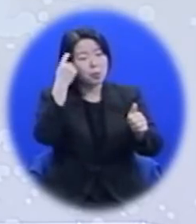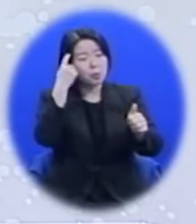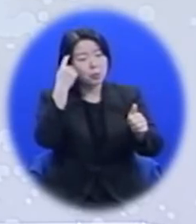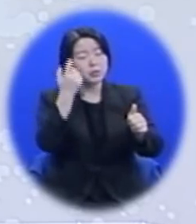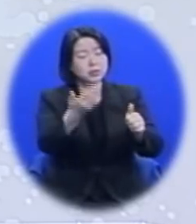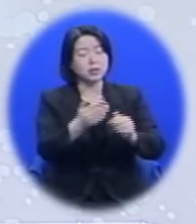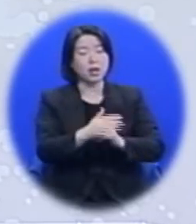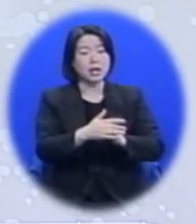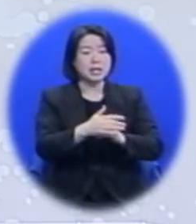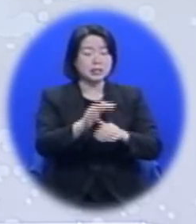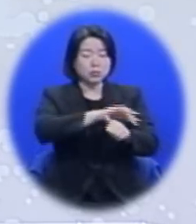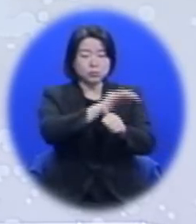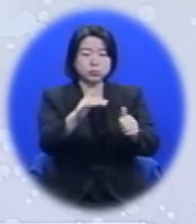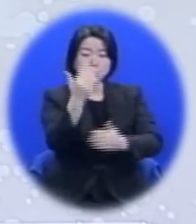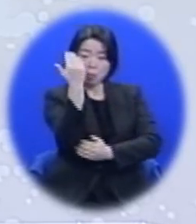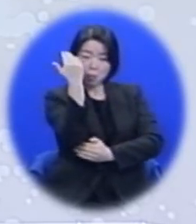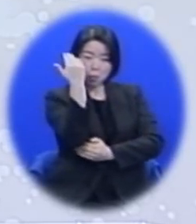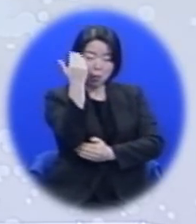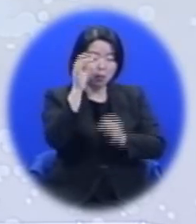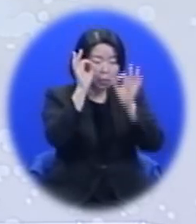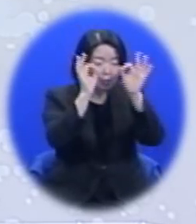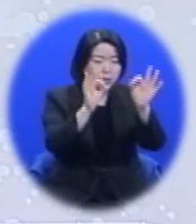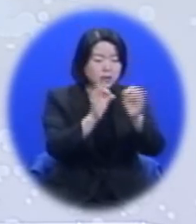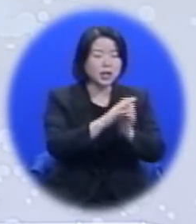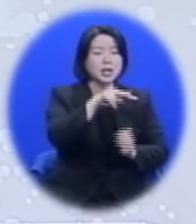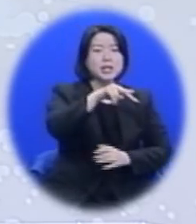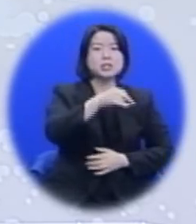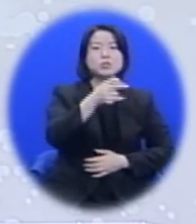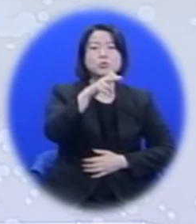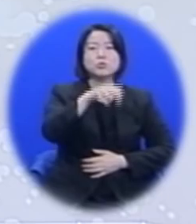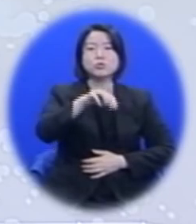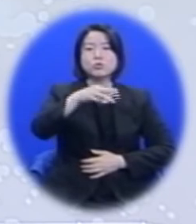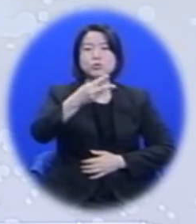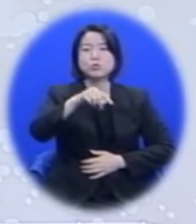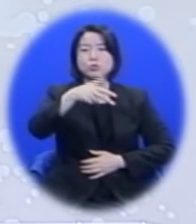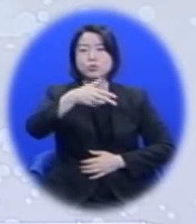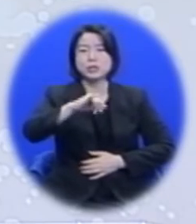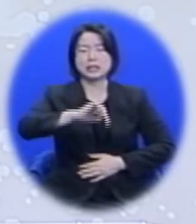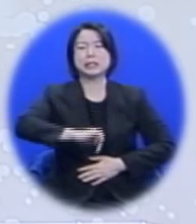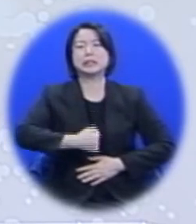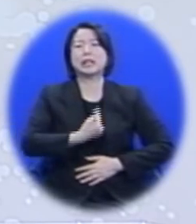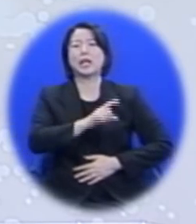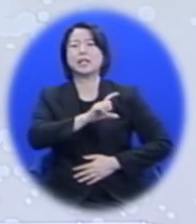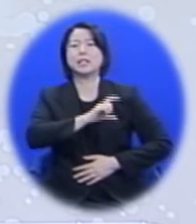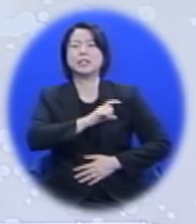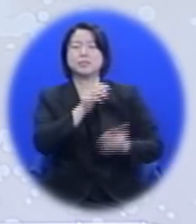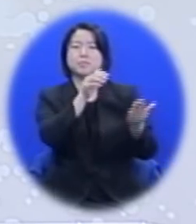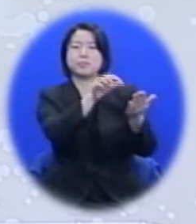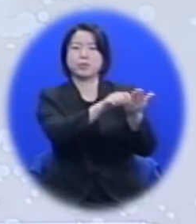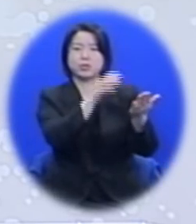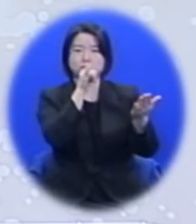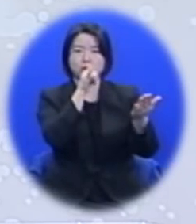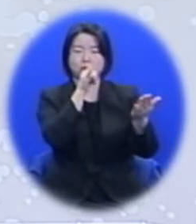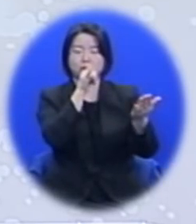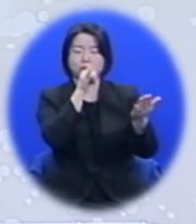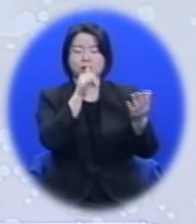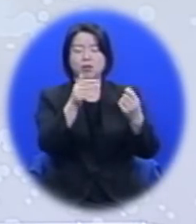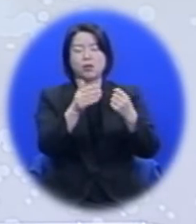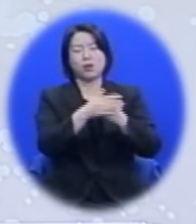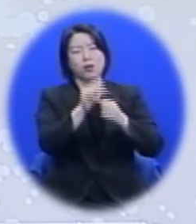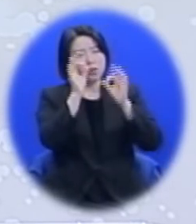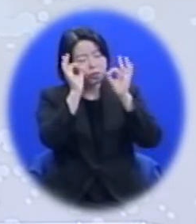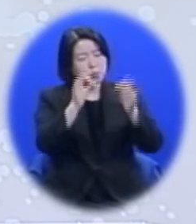그 묘비를 보니까 스크루지, 자기의 묘비입니다. 그 자리에서 주저앉아